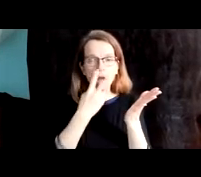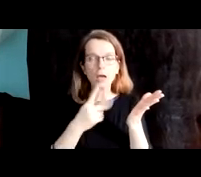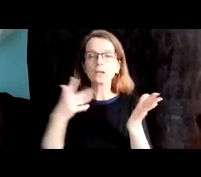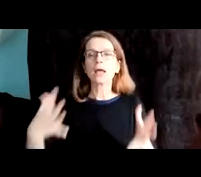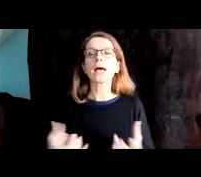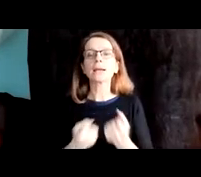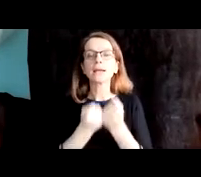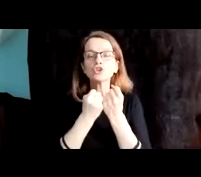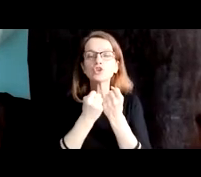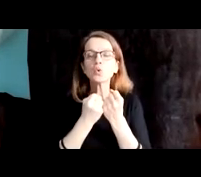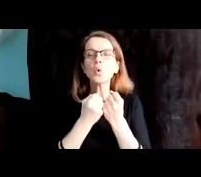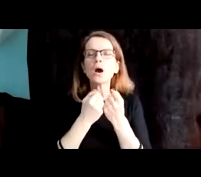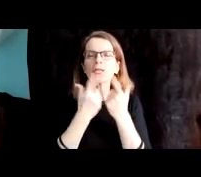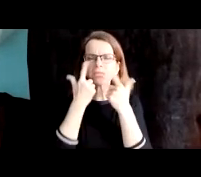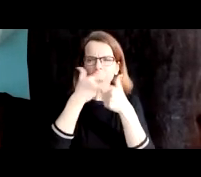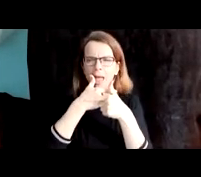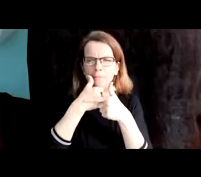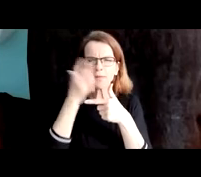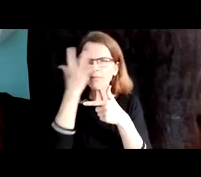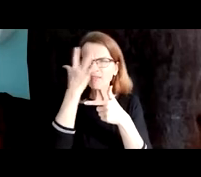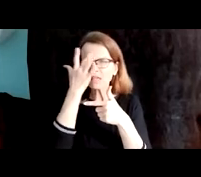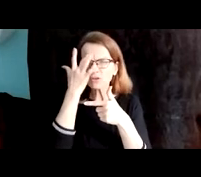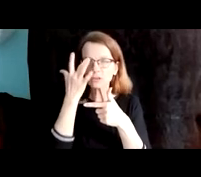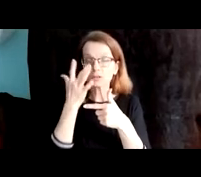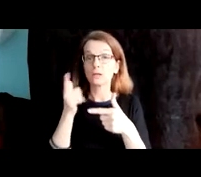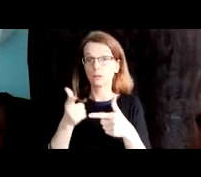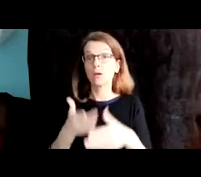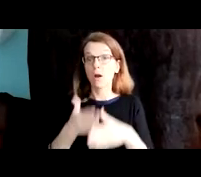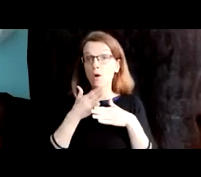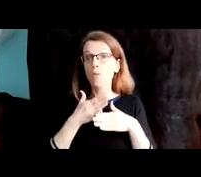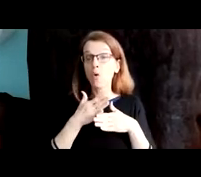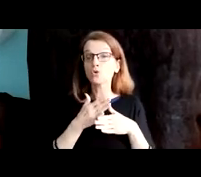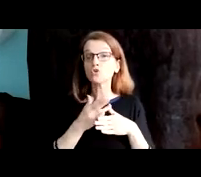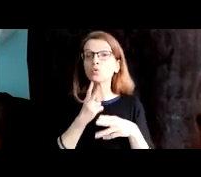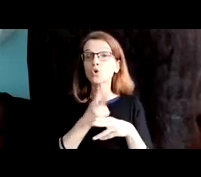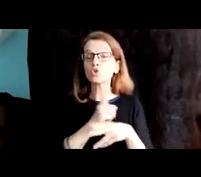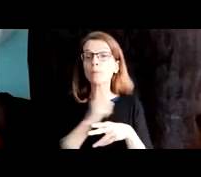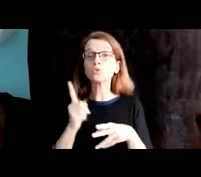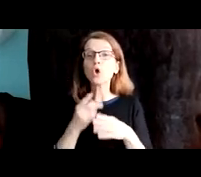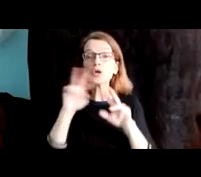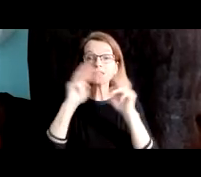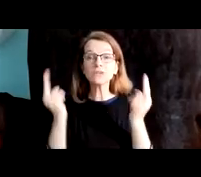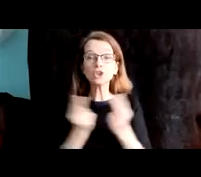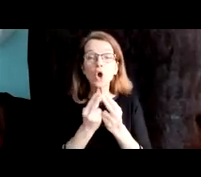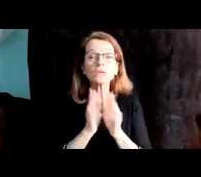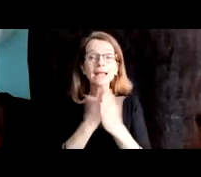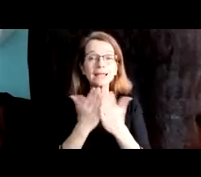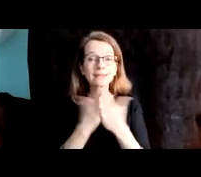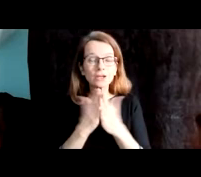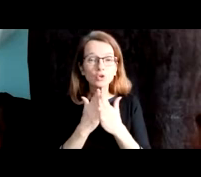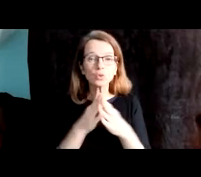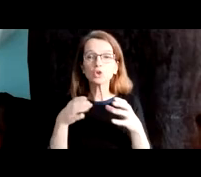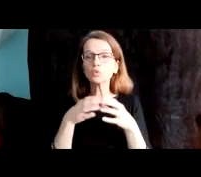nevednosti in nam omogočil dostop do domače in svetovne literature, družbenih omrežij, komunikacije s